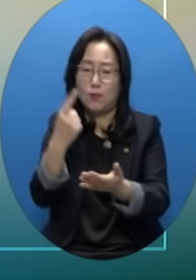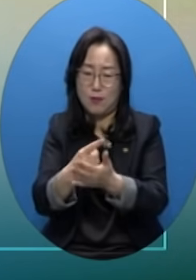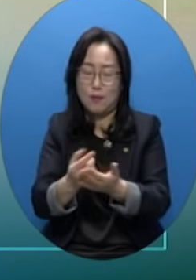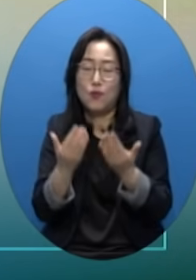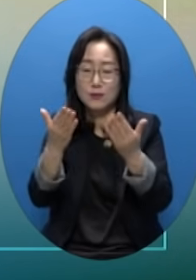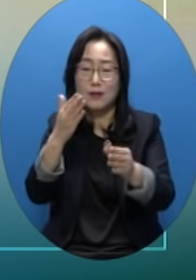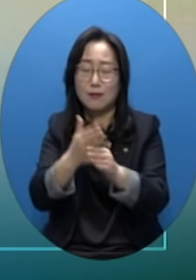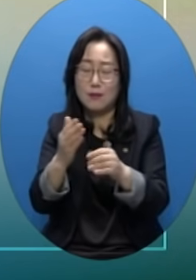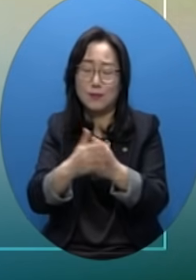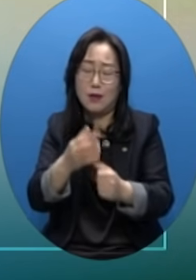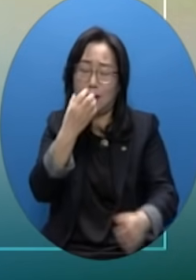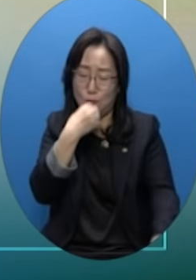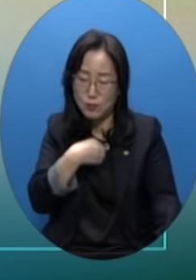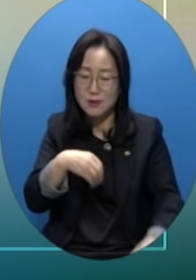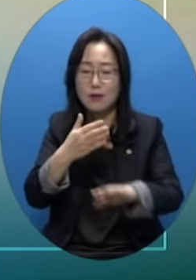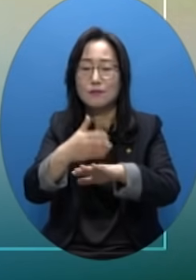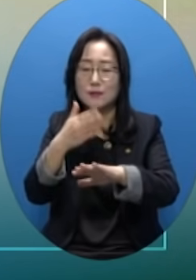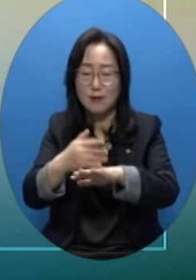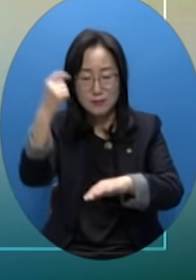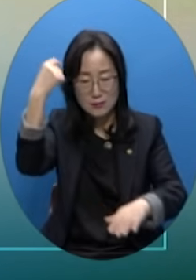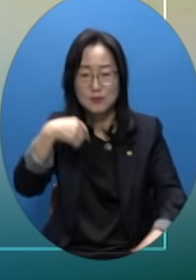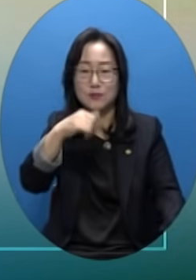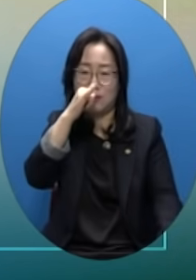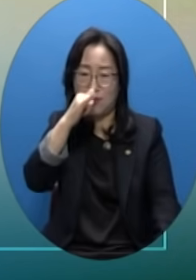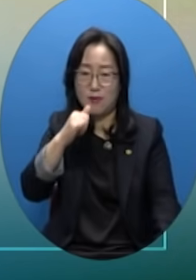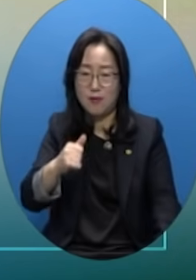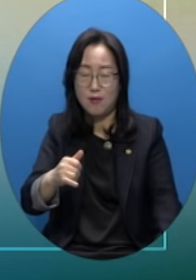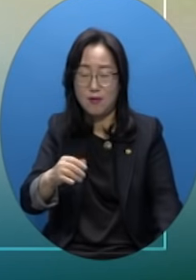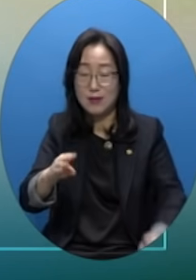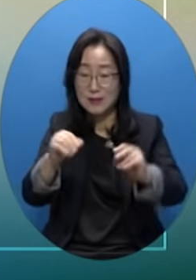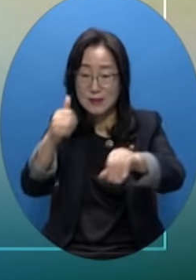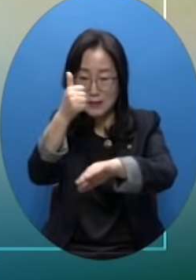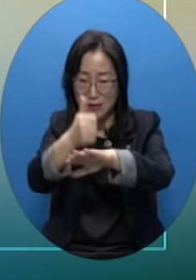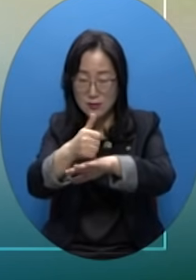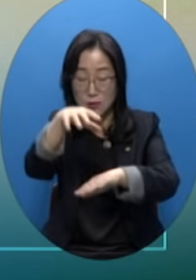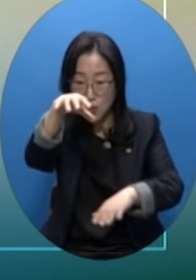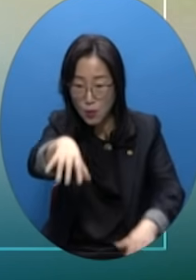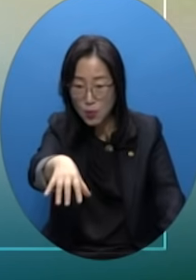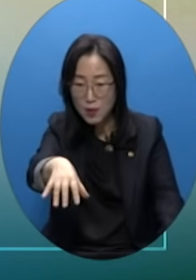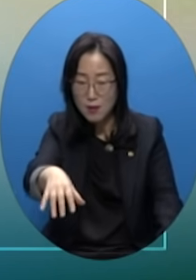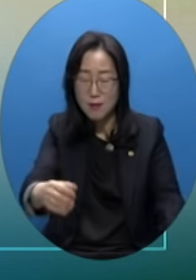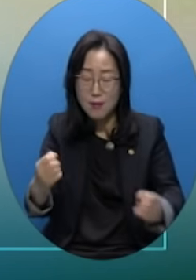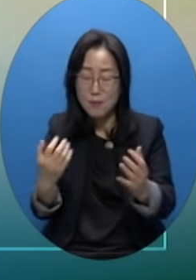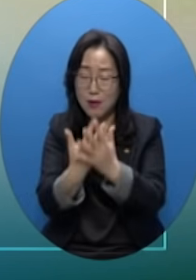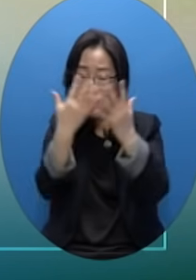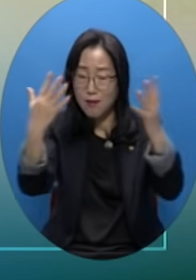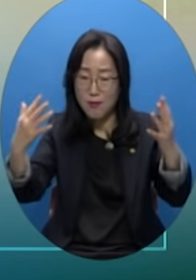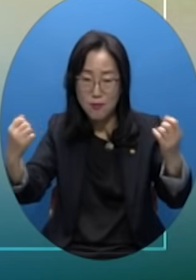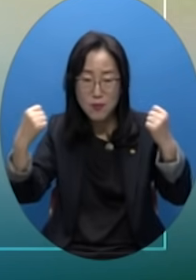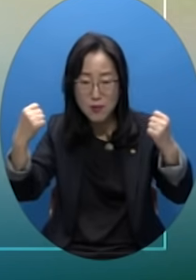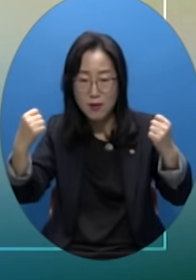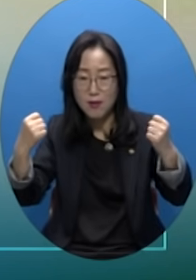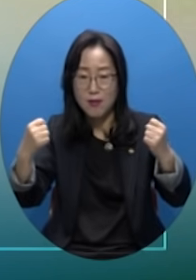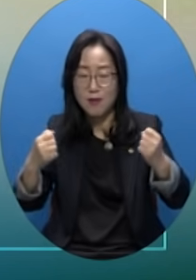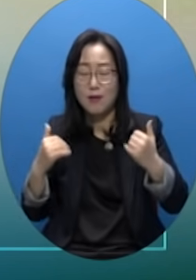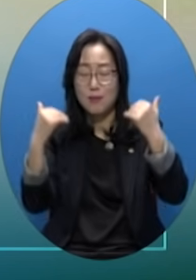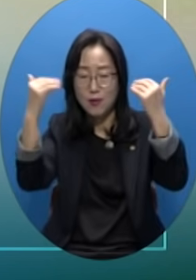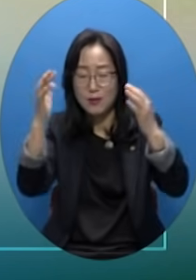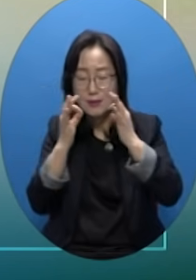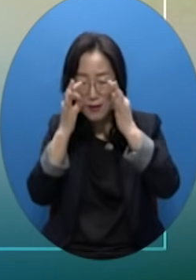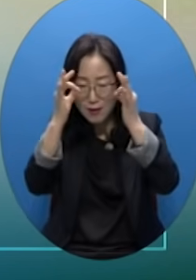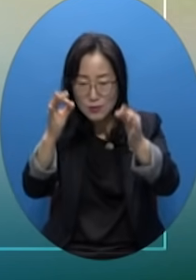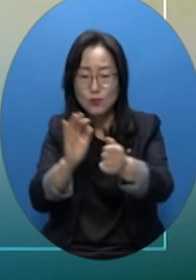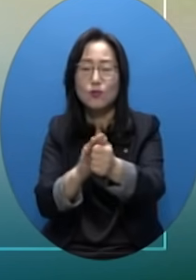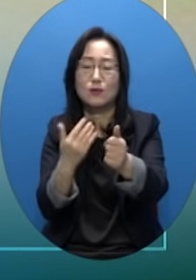보람과 감사를 느끼게 됩니다 땀 그때 우리 아이들이 밝고 건강하게 선택할 수 있도록 최선을 다해 돕겠습니다